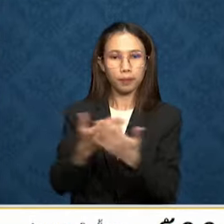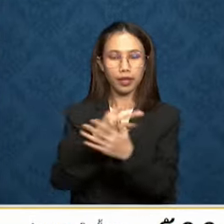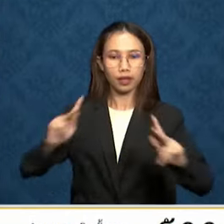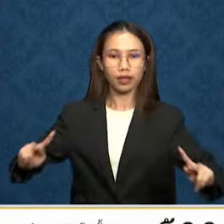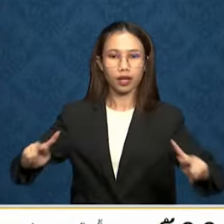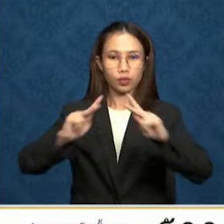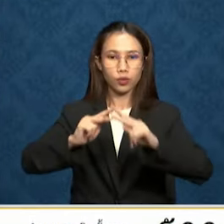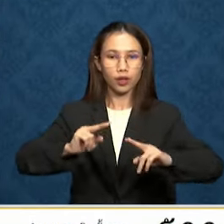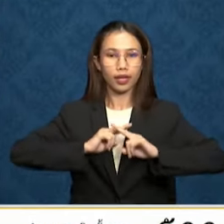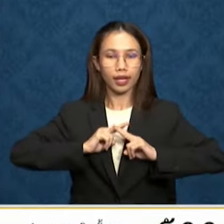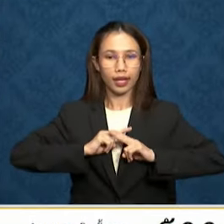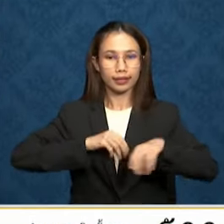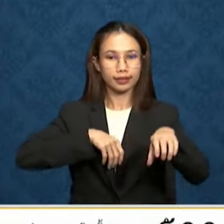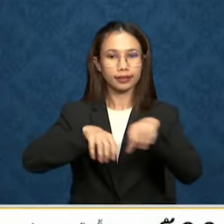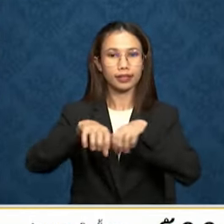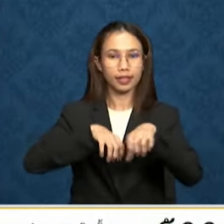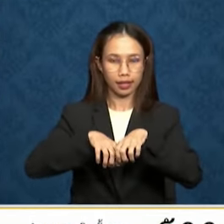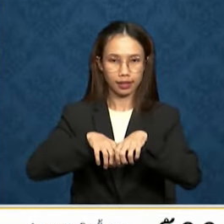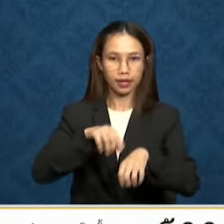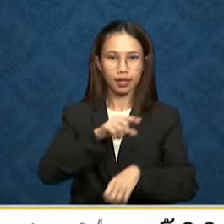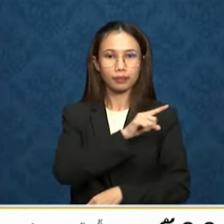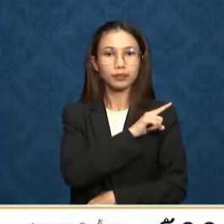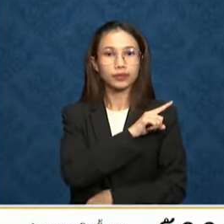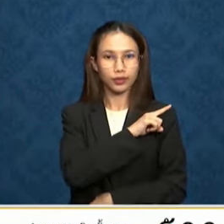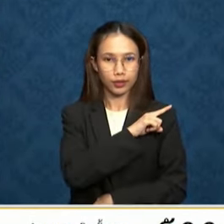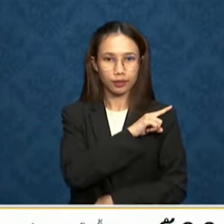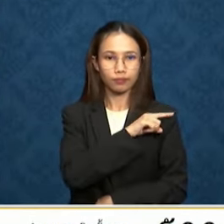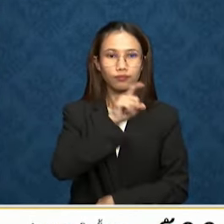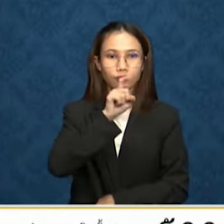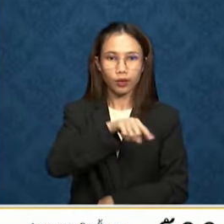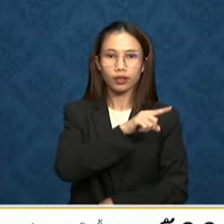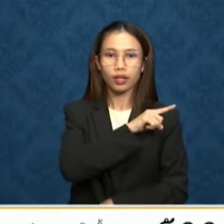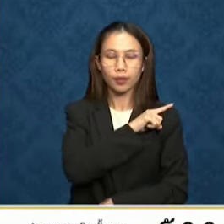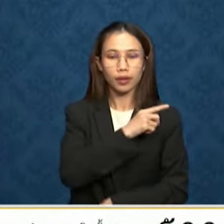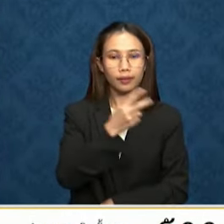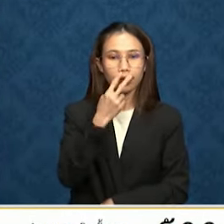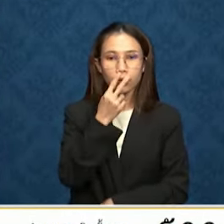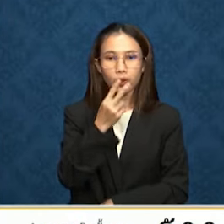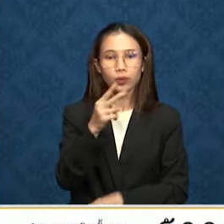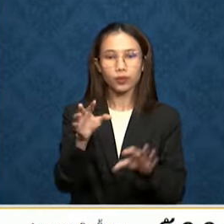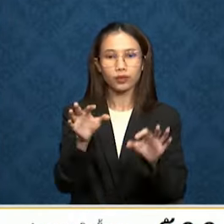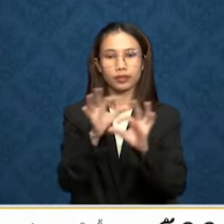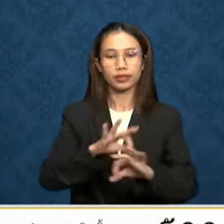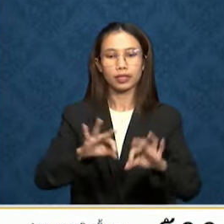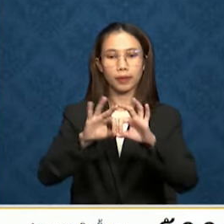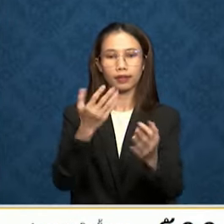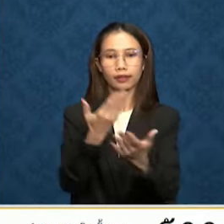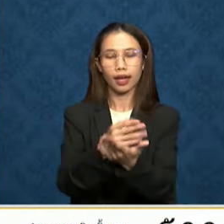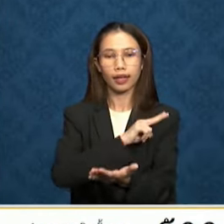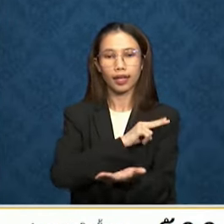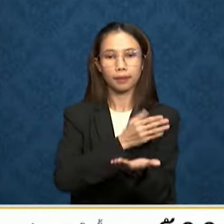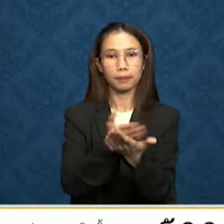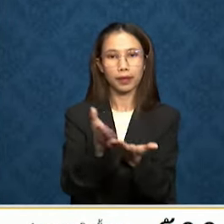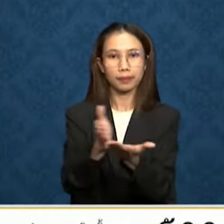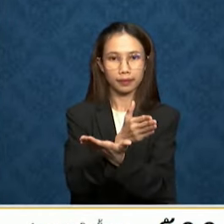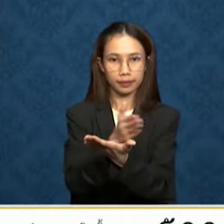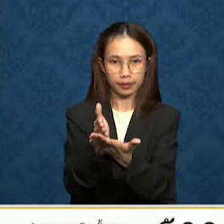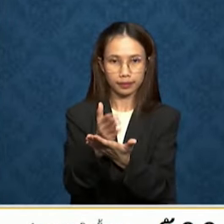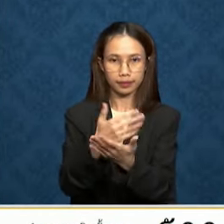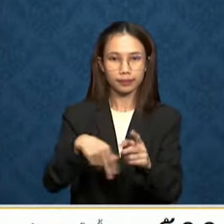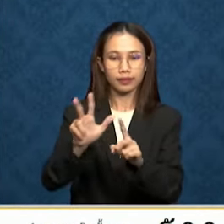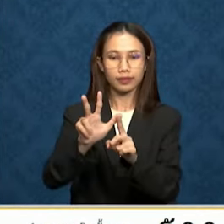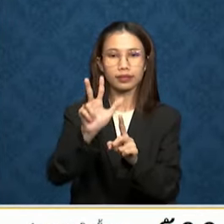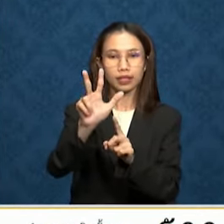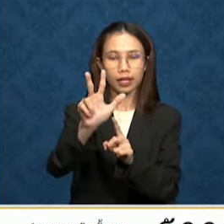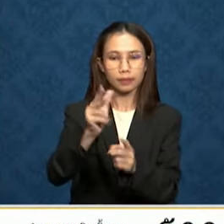จัดเองคนที่มีหน้าที่รับผิดรับชอบควรจะได้เรียงลำดับความสำคัญแล้วก็จัดสรรงบประมาณด้วยตัวเองค่ะข้อ 3